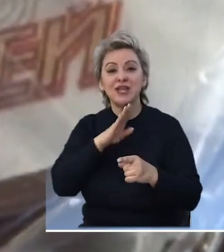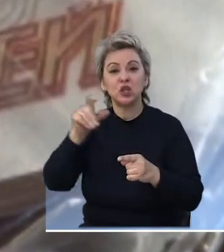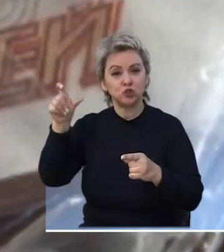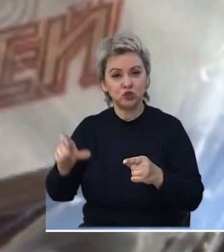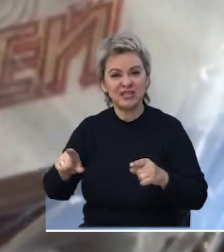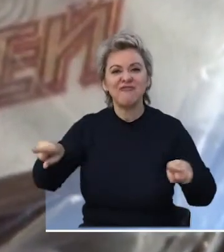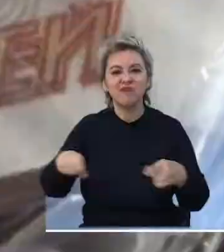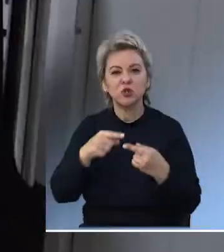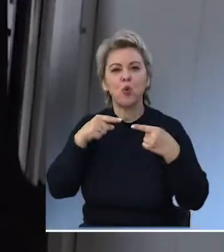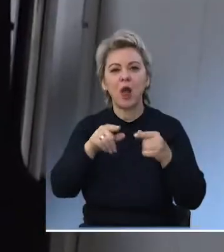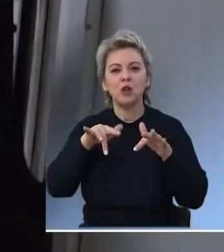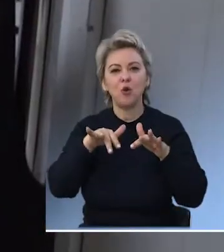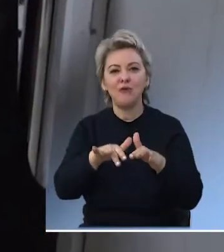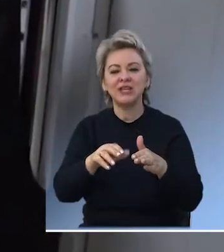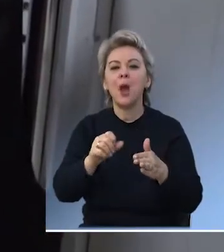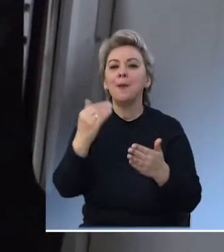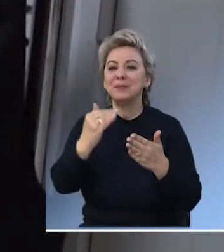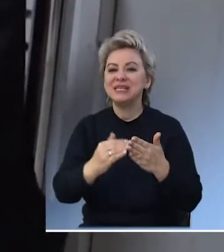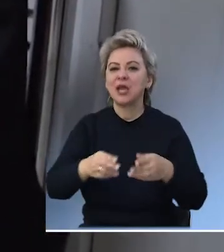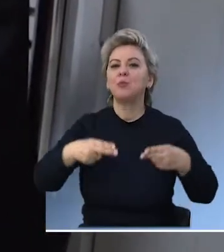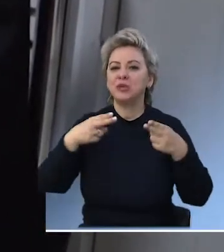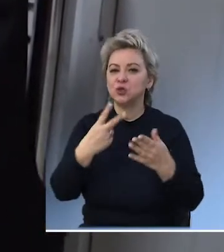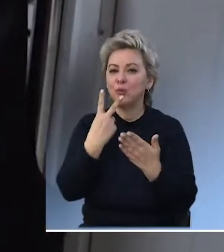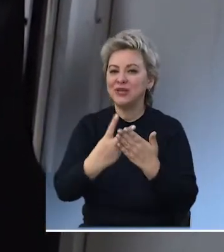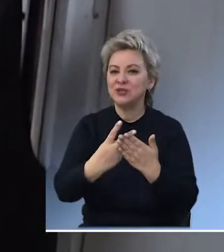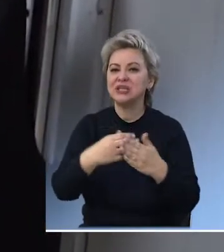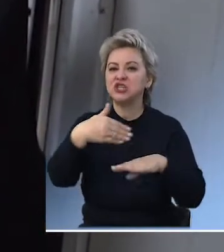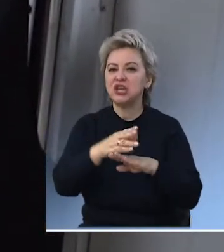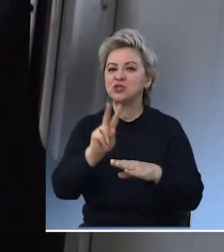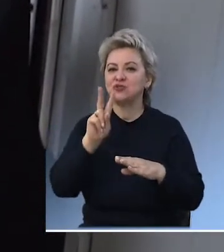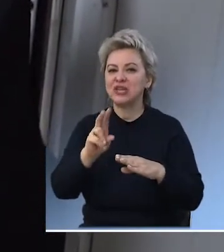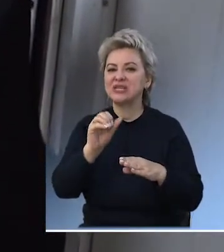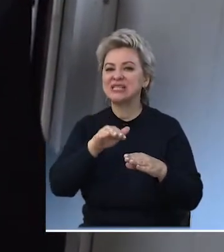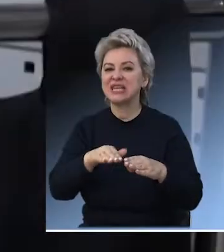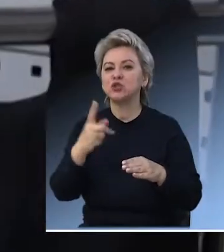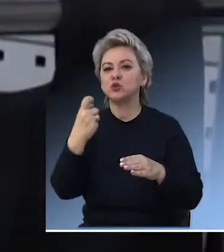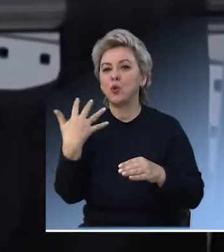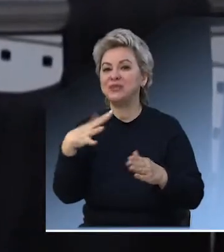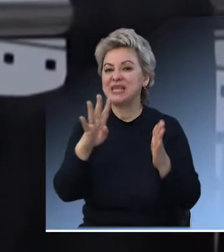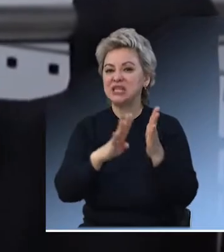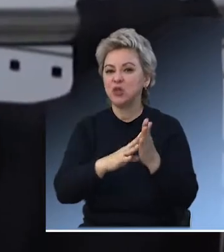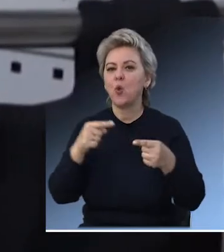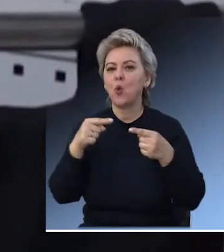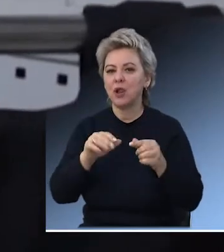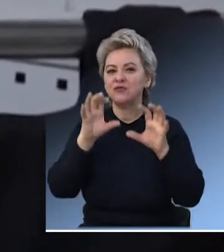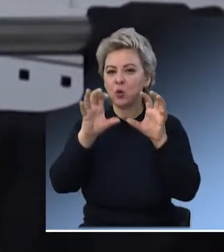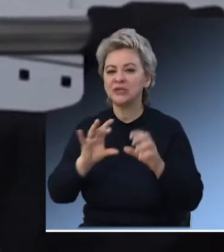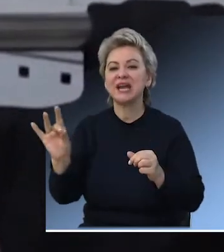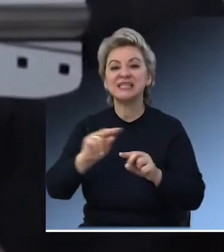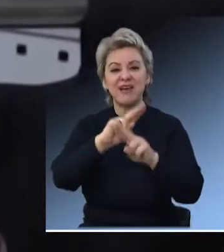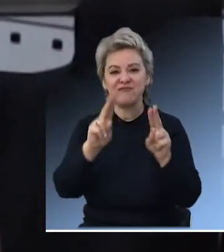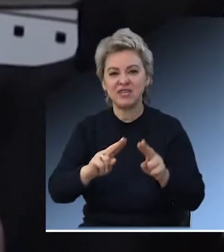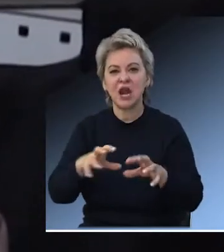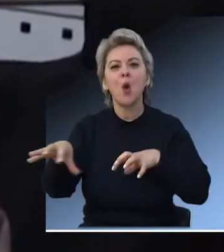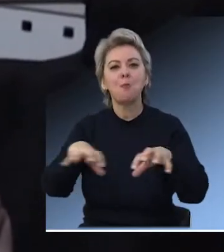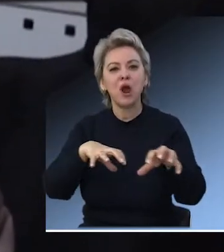отношении подозреваемой возбуждено уголовное дело по признакам преступления, предусмотренного частью 2 статьи 159 Уголовного кодекса